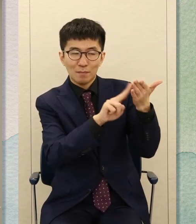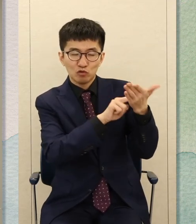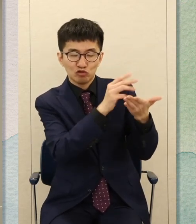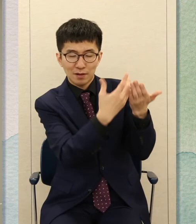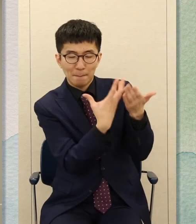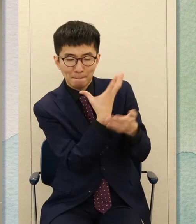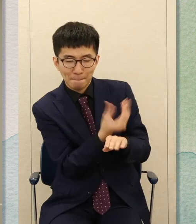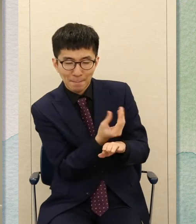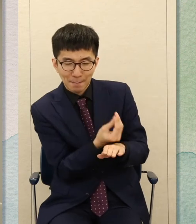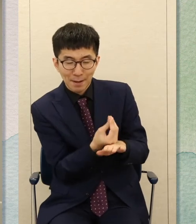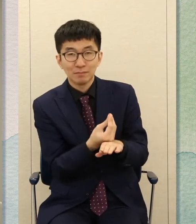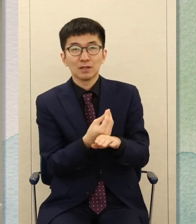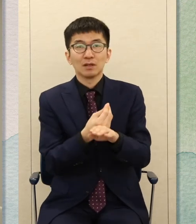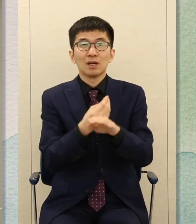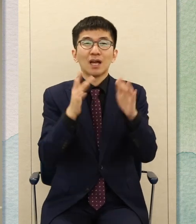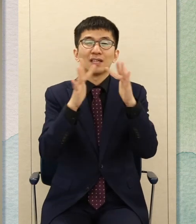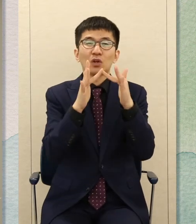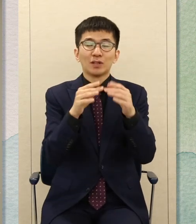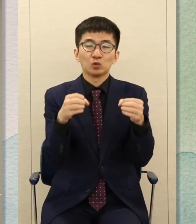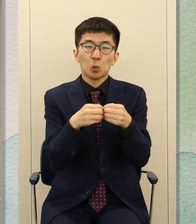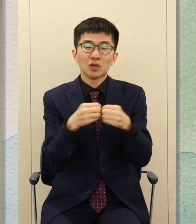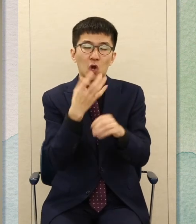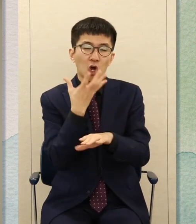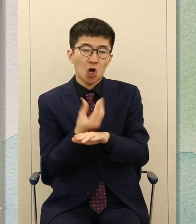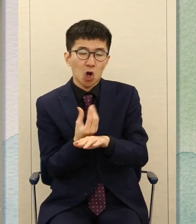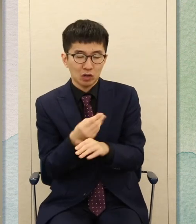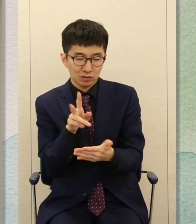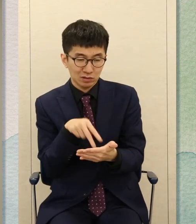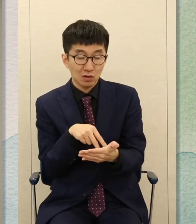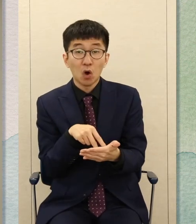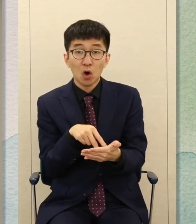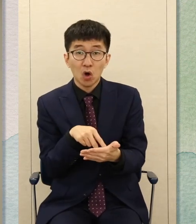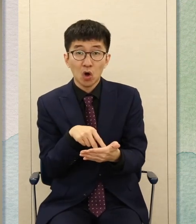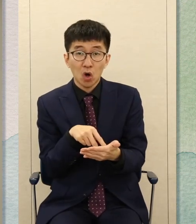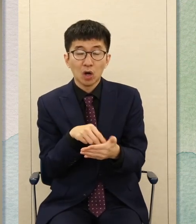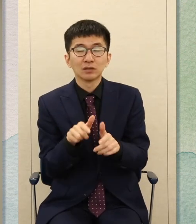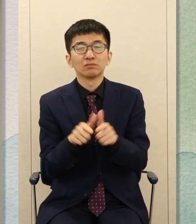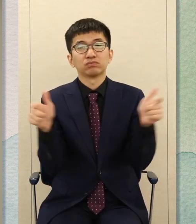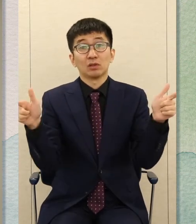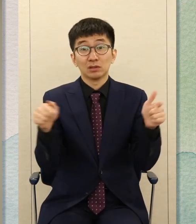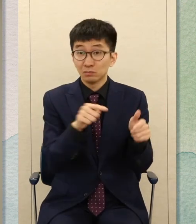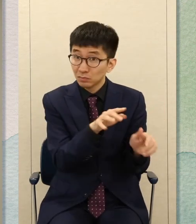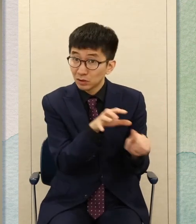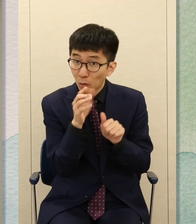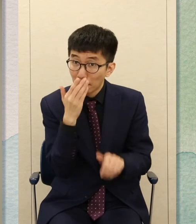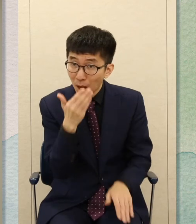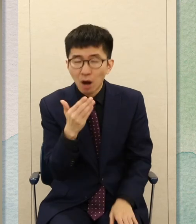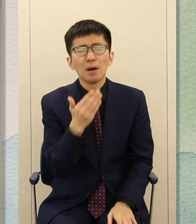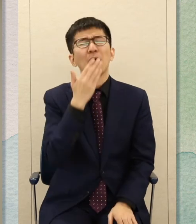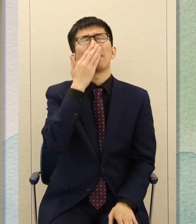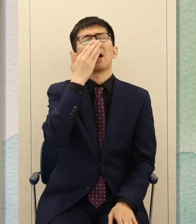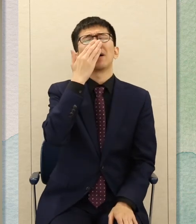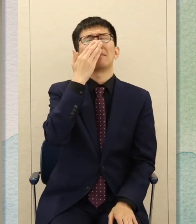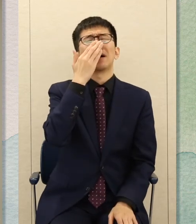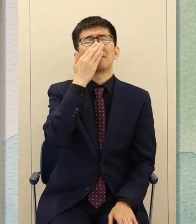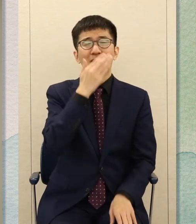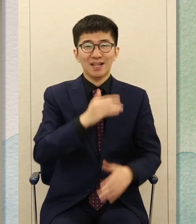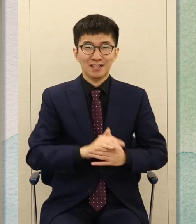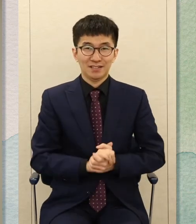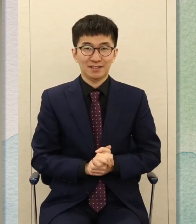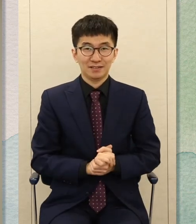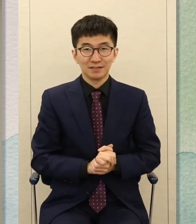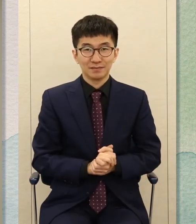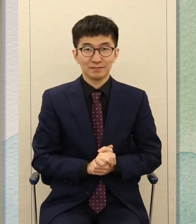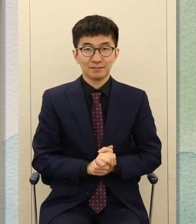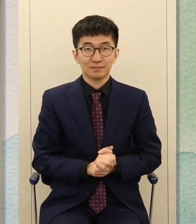있습니다. 웹소설도 독서 모임에 사용될 수 있을까요? 예, 당연히 사용될 수 있죠. 예, 어떤 것도 가능하거든요. 근데